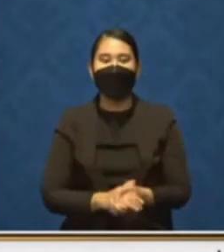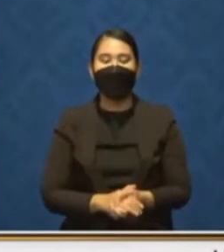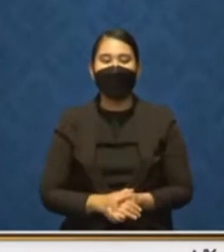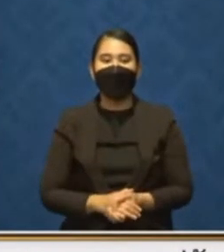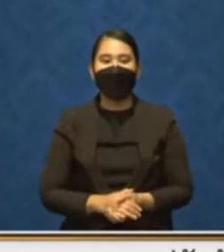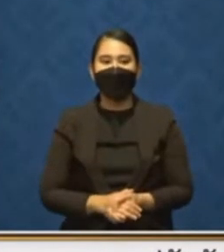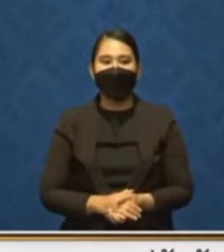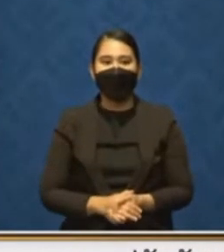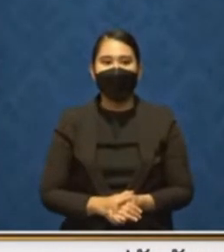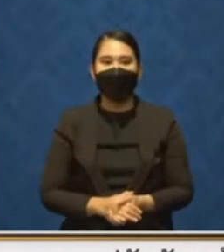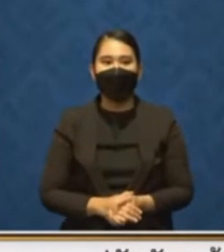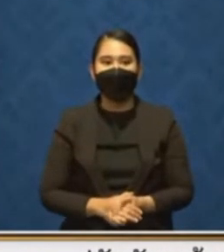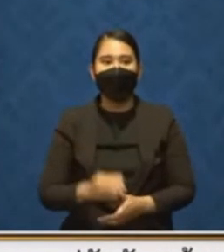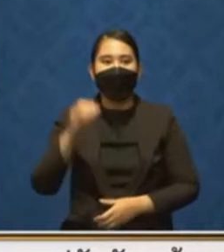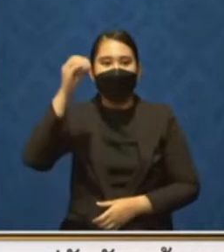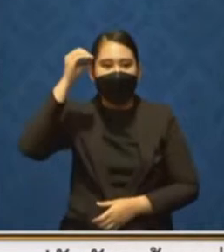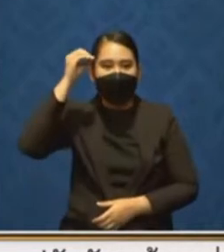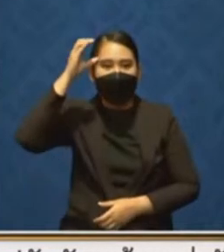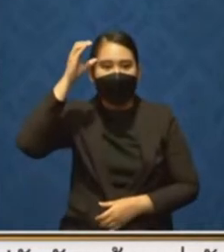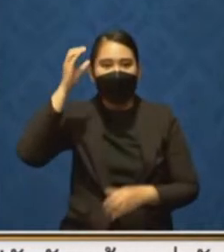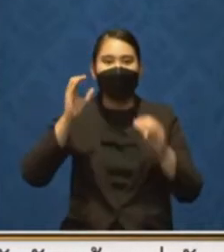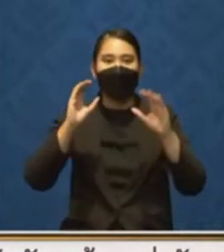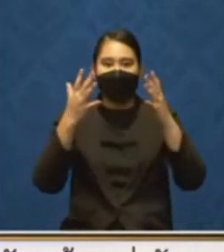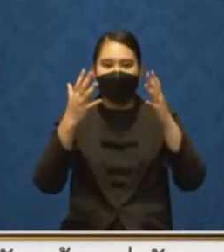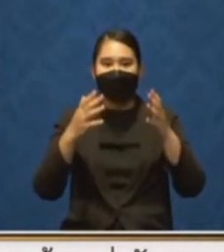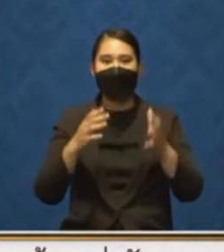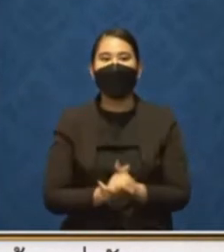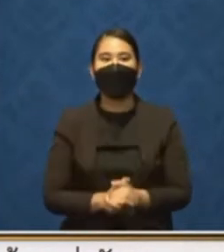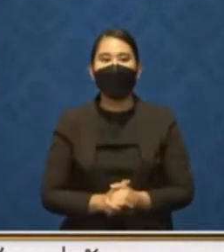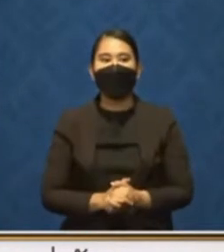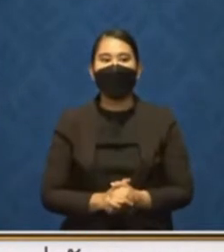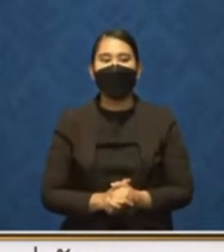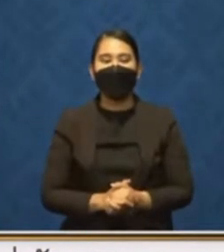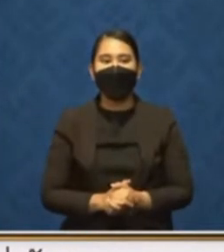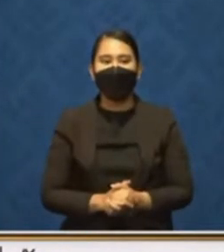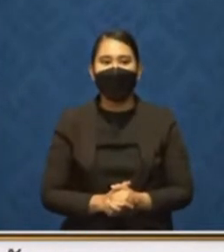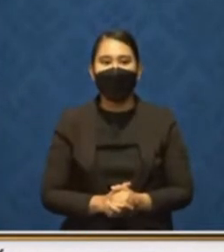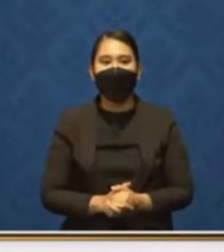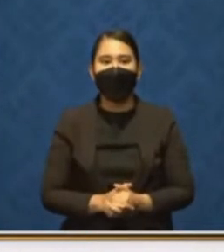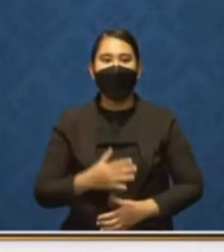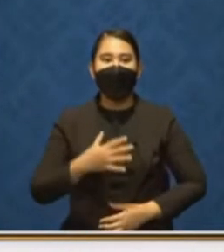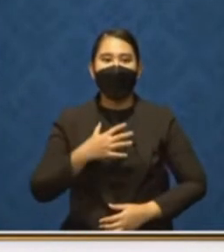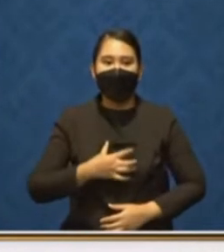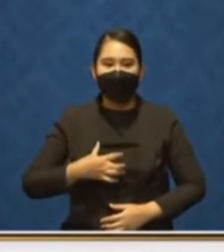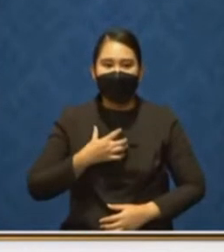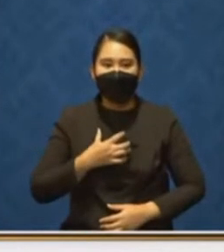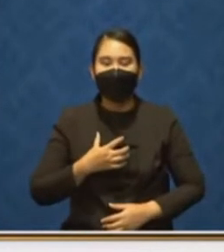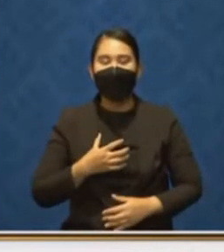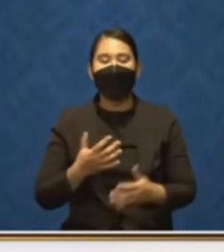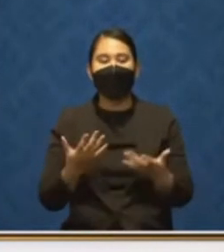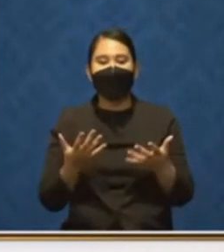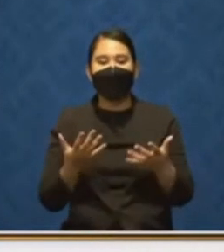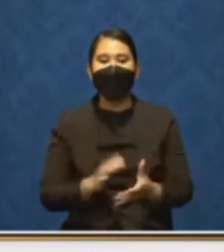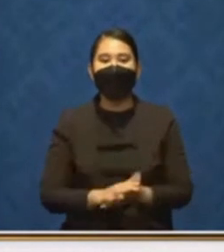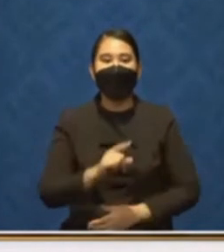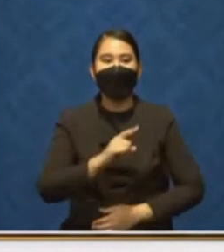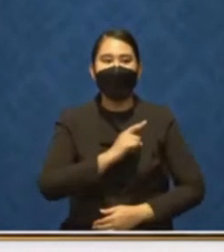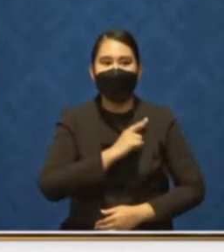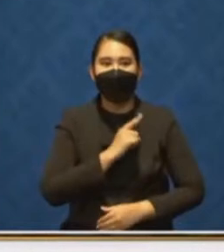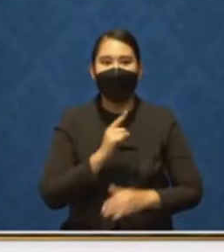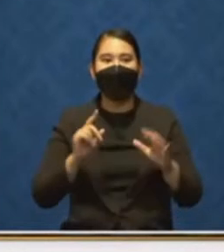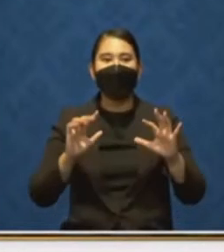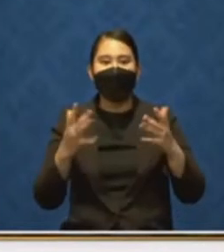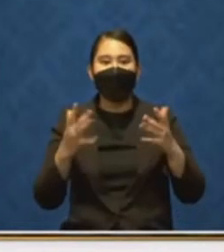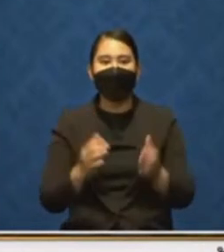ไร้องค์ความรู้ไร้ภูมิปัญญาไร้วุฒิภาวะไร้จิตสำนึกรับผิดชอบไร้